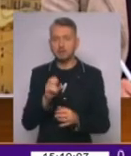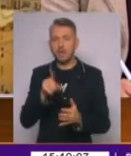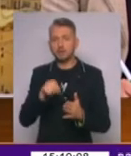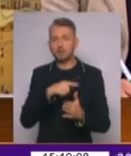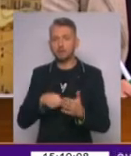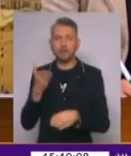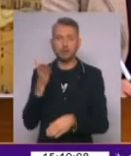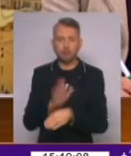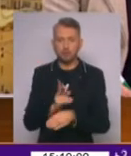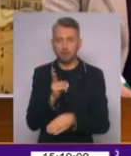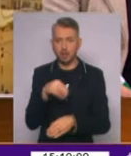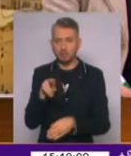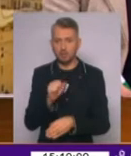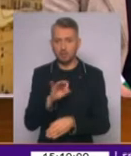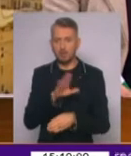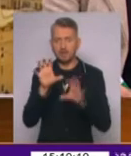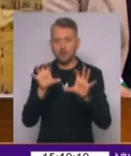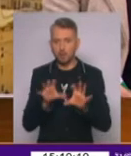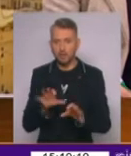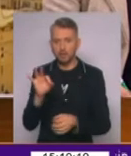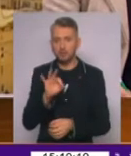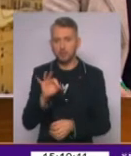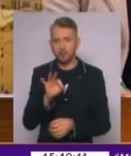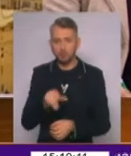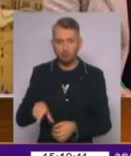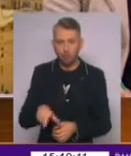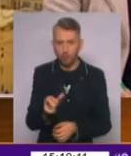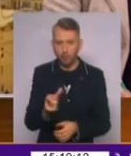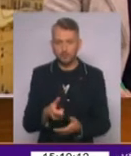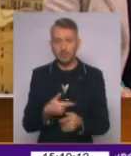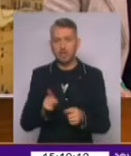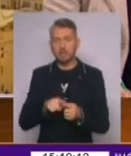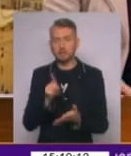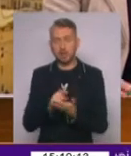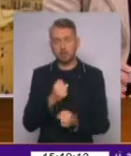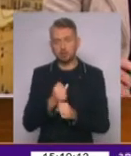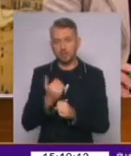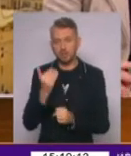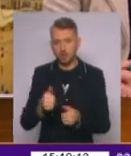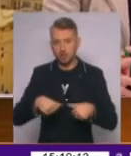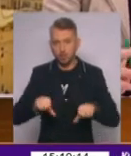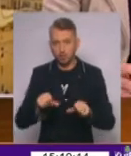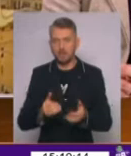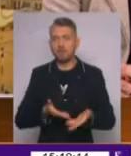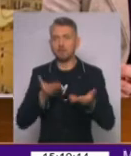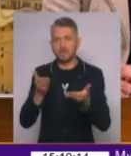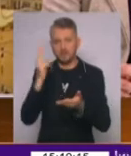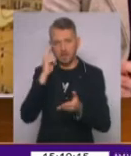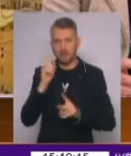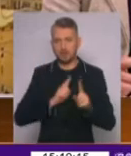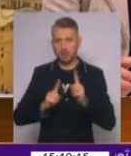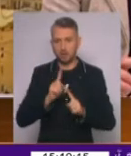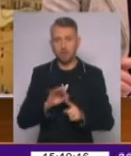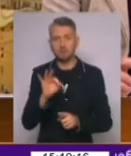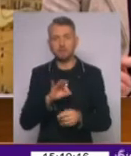розпорядження КМДА, закону з приводу дороги. От, це має зробити ваша комісія і винести на Київраду. Угу. От, а з